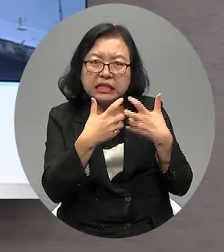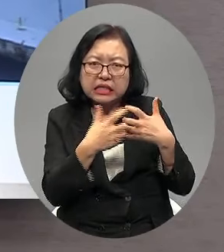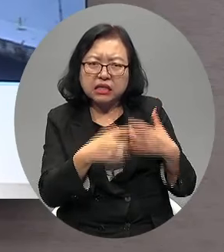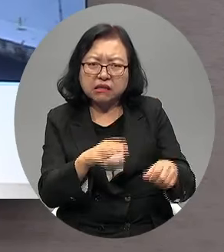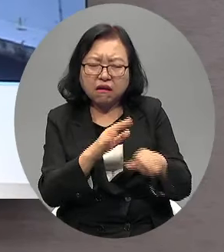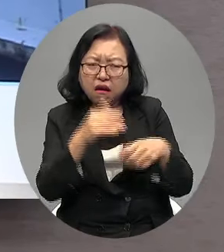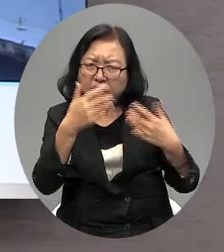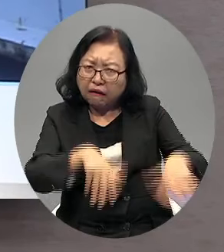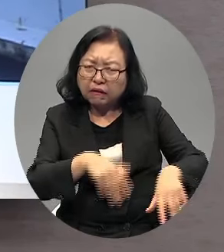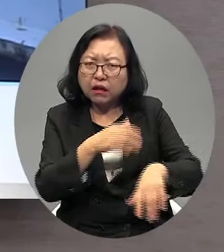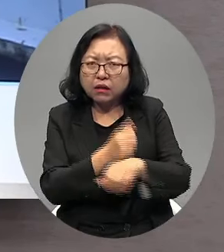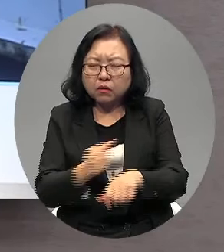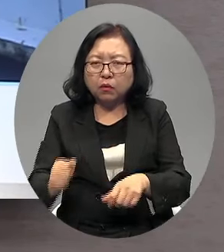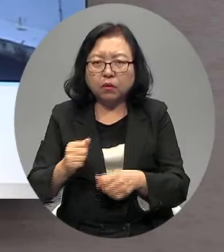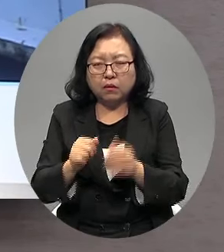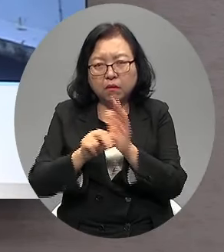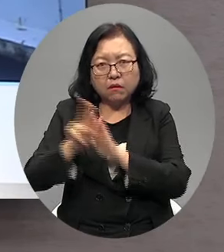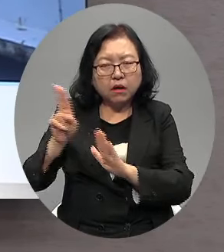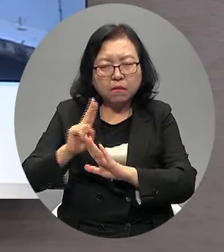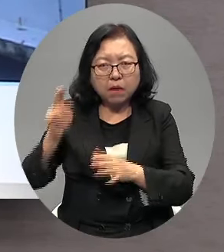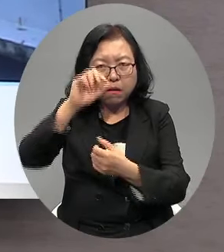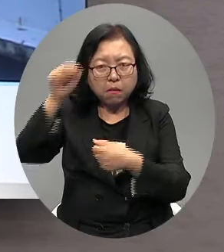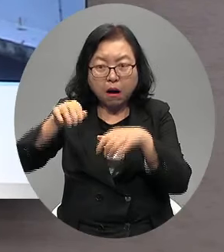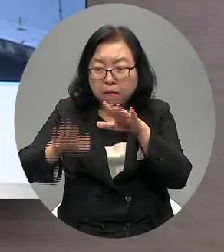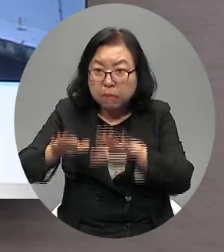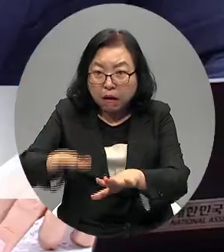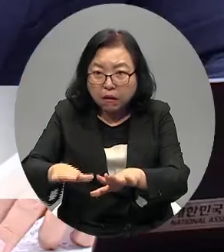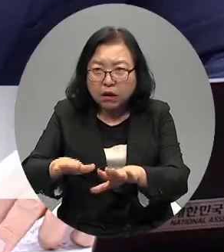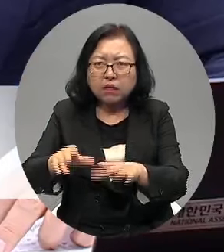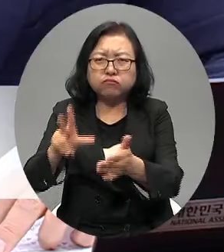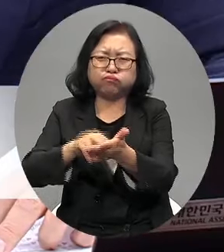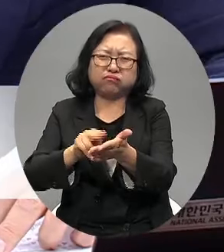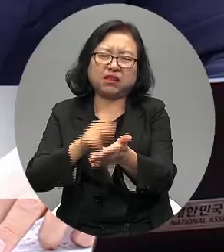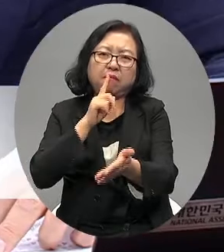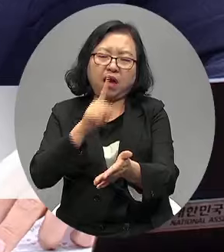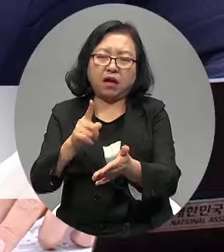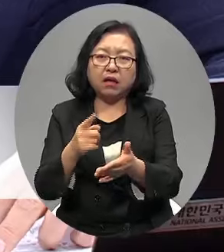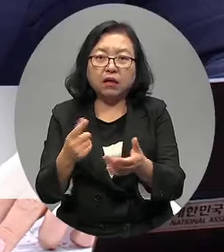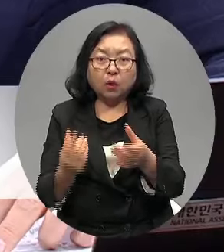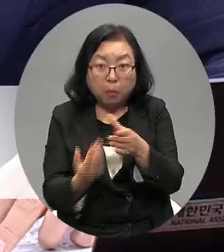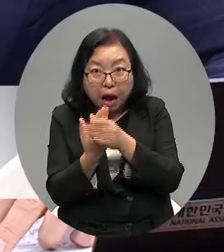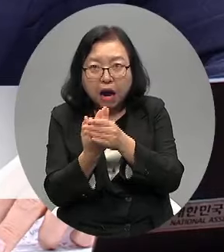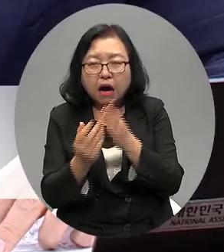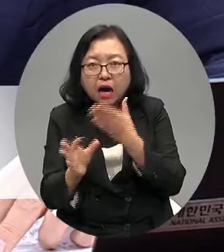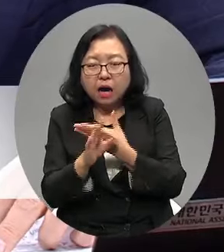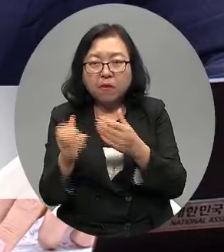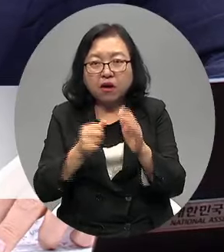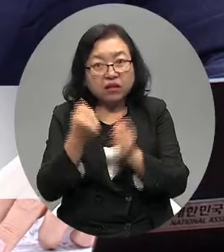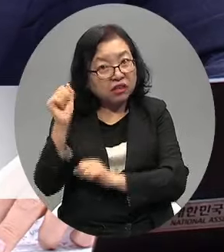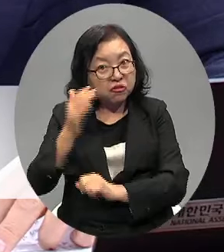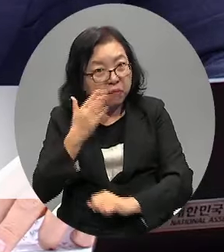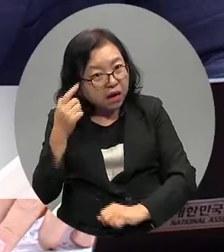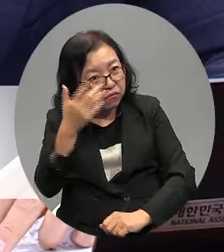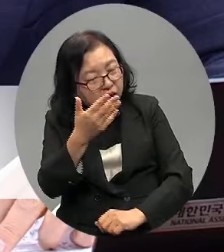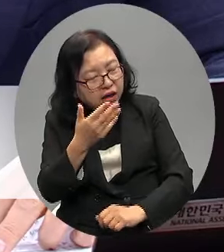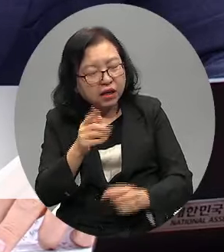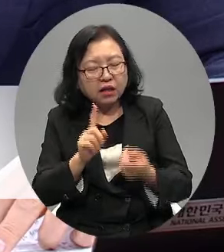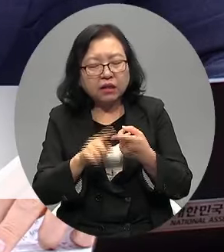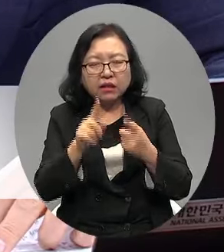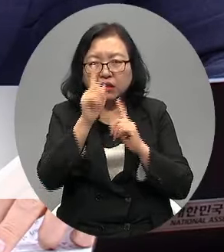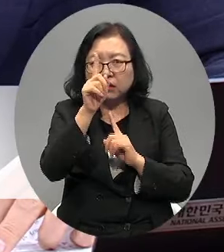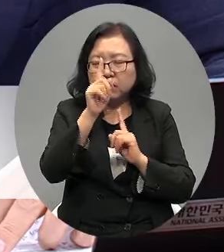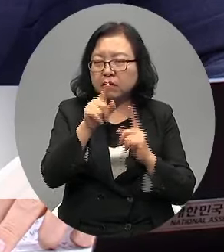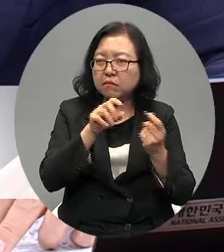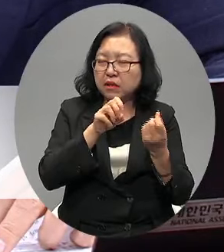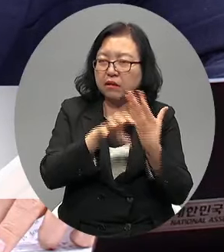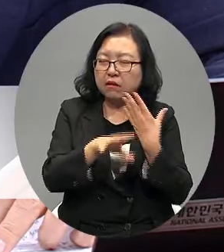제기하며 똑같은 사고가 나면 탈출할 수 있겠냐고 지적했습니다. 이에 대해 이상민 행안부 장관은 아직